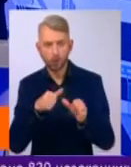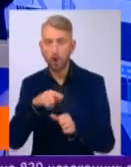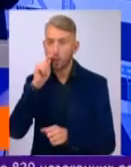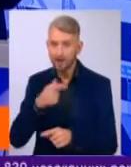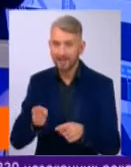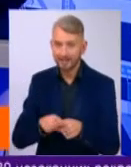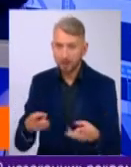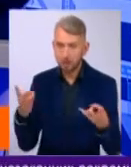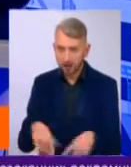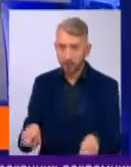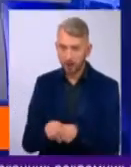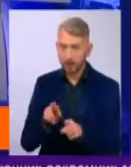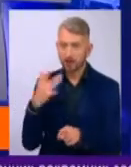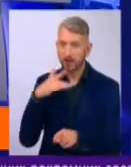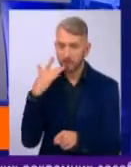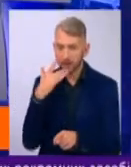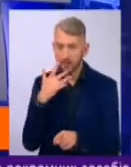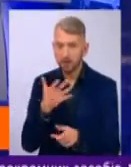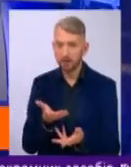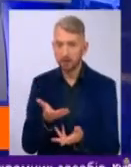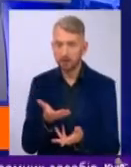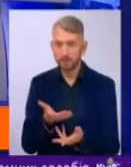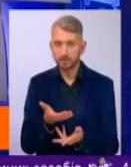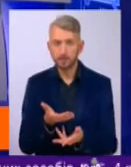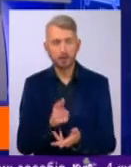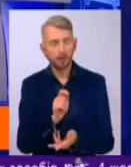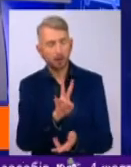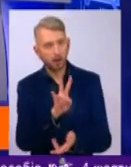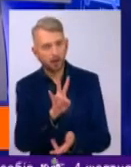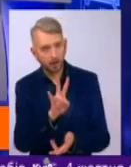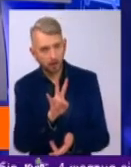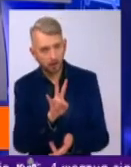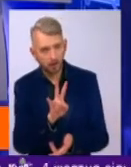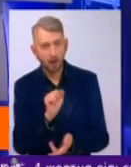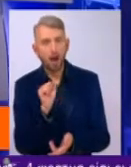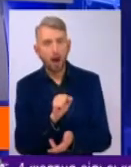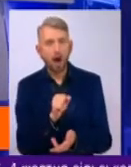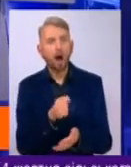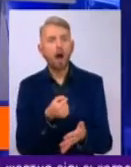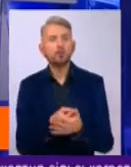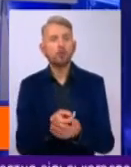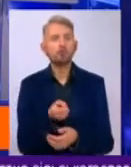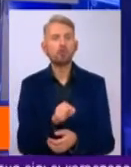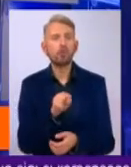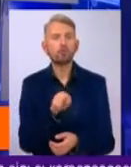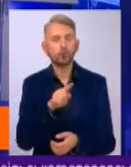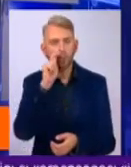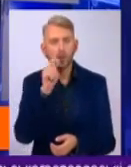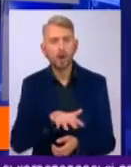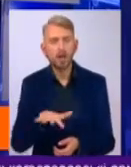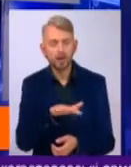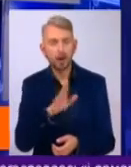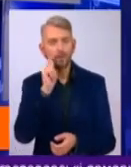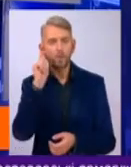потрібно в такому вигляді, як в Америці. Не вистріли, а саме законопроєкти. А до чого тут Україна?